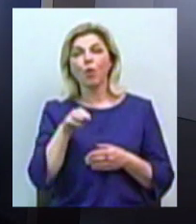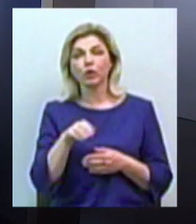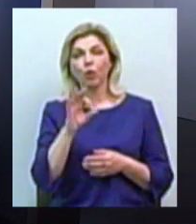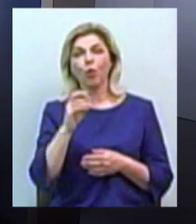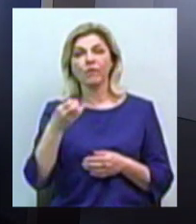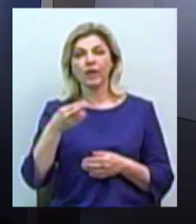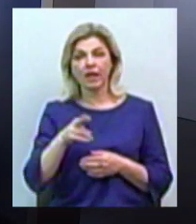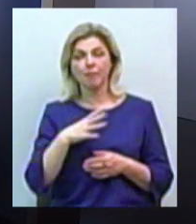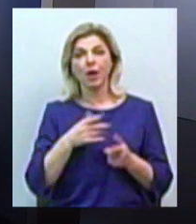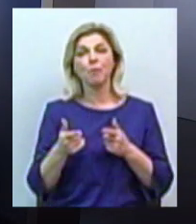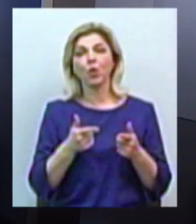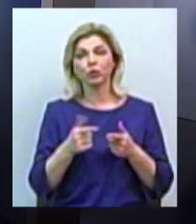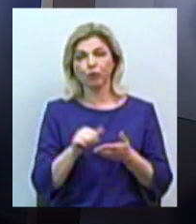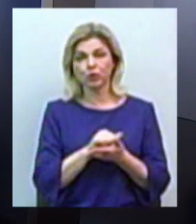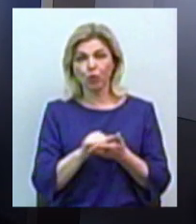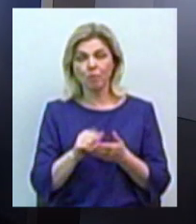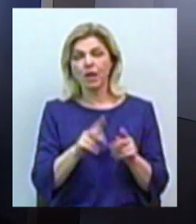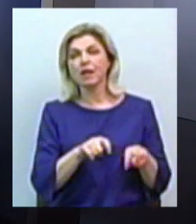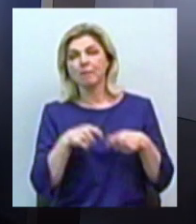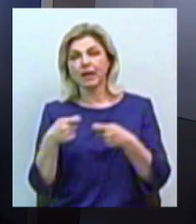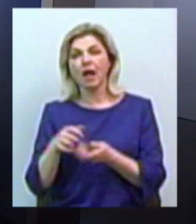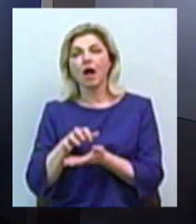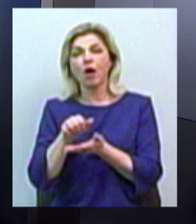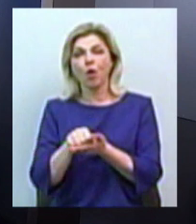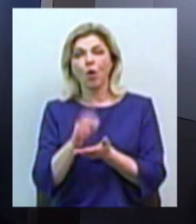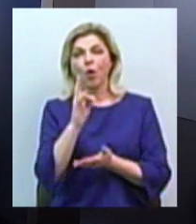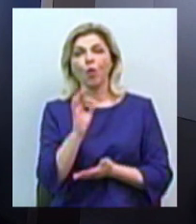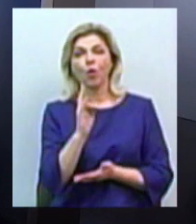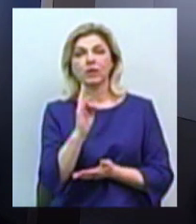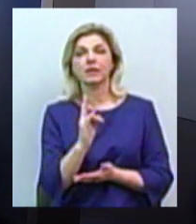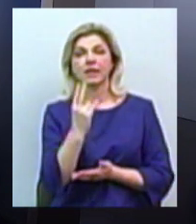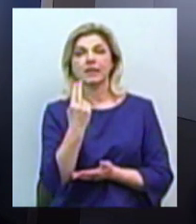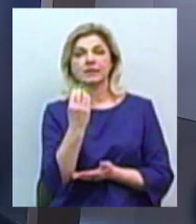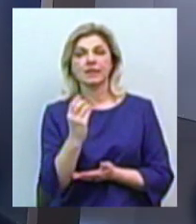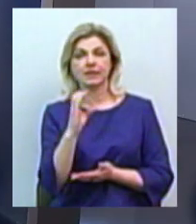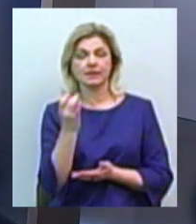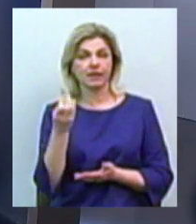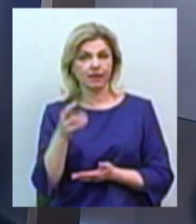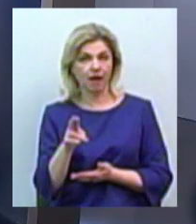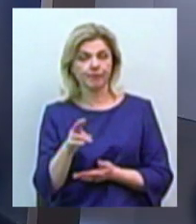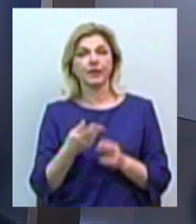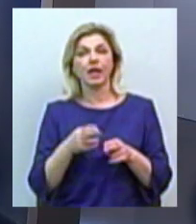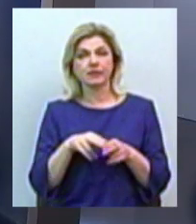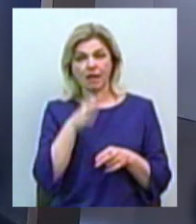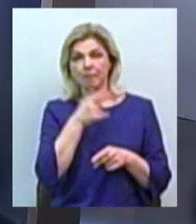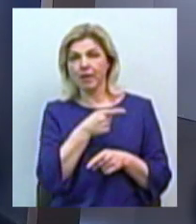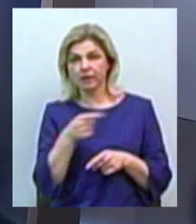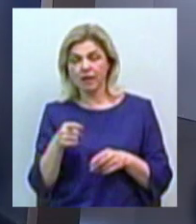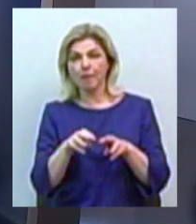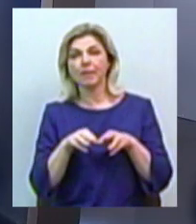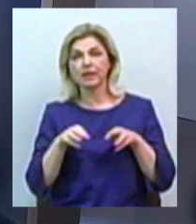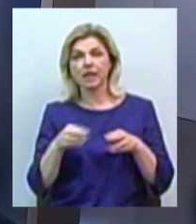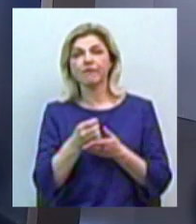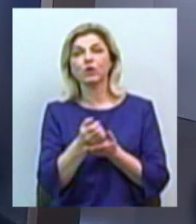підготовки концесійного конкурсу на передачу в концесію портів Ольвія та Херсон. Того ж дня, на той момент, в якості міністра